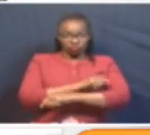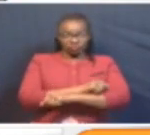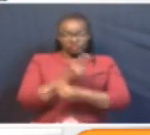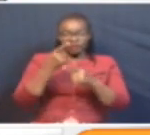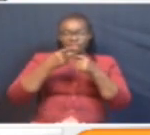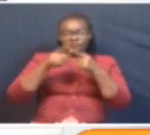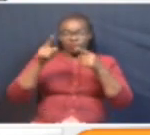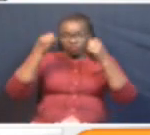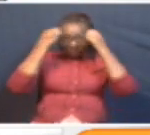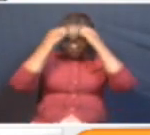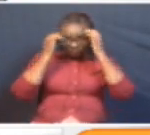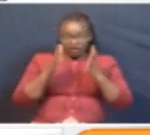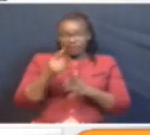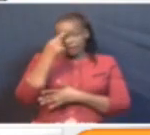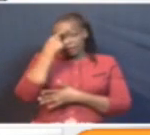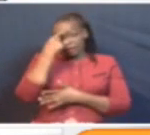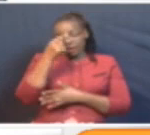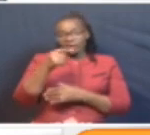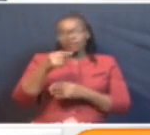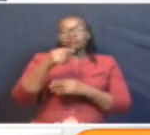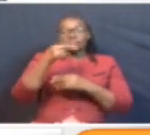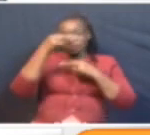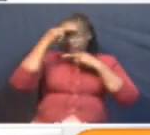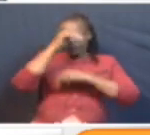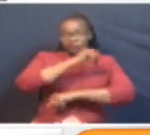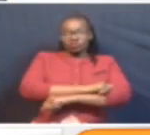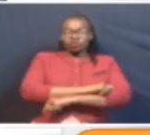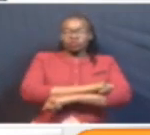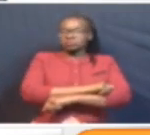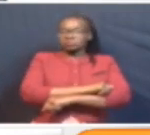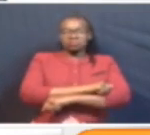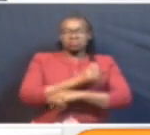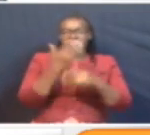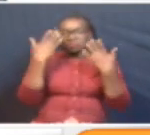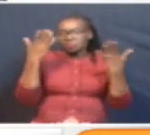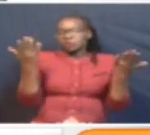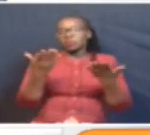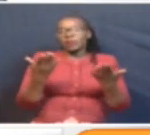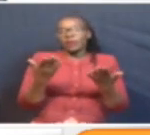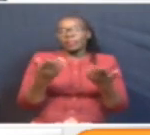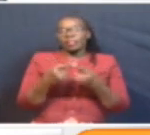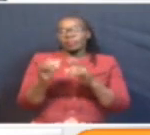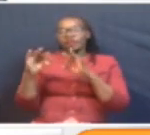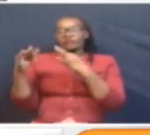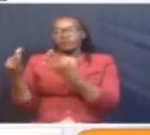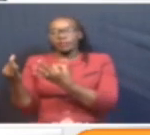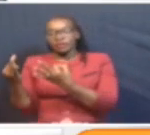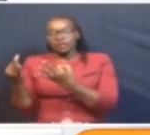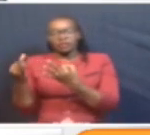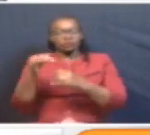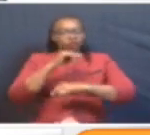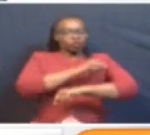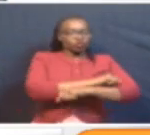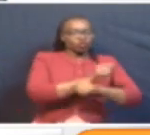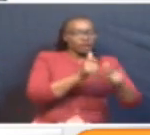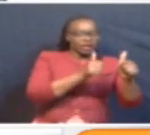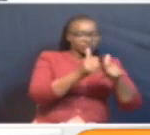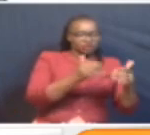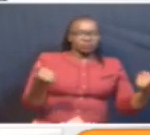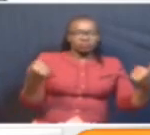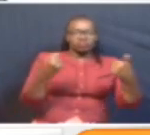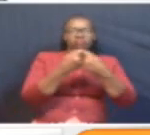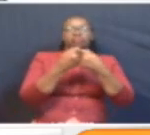kwanza katika shule ya wasichana ya Ngara hajulikani aliko, huku utata ukiibuka baina ya familia yake na usimamizi wa shule kuhusu